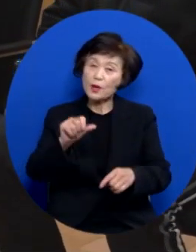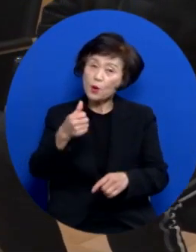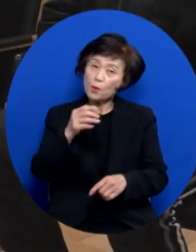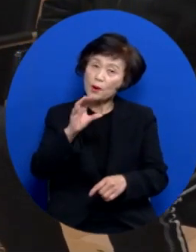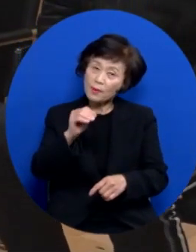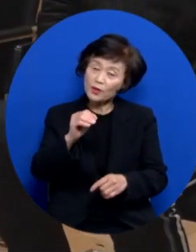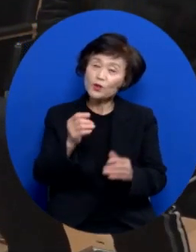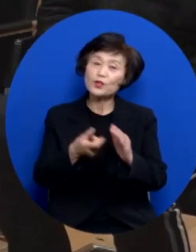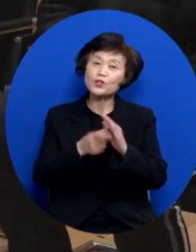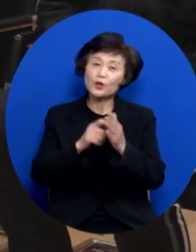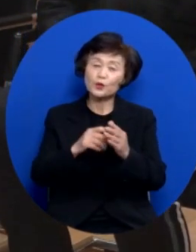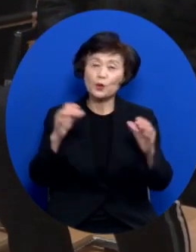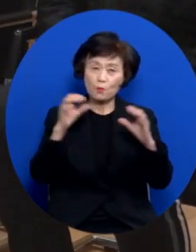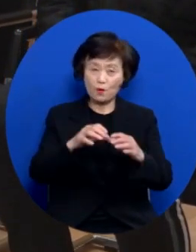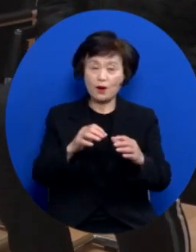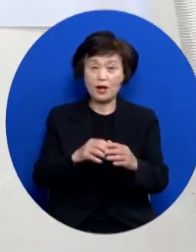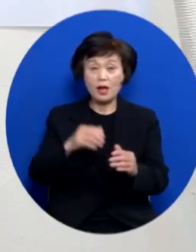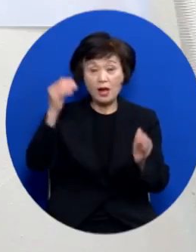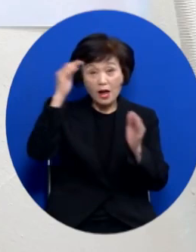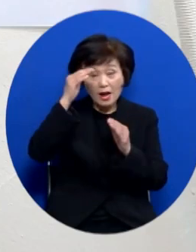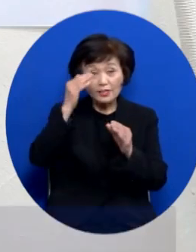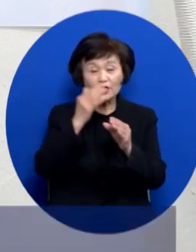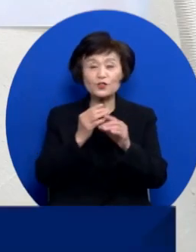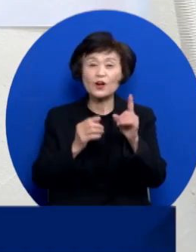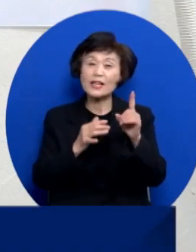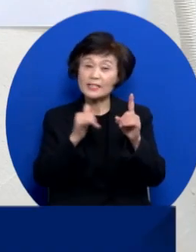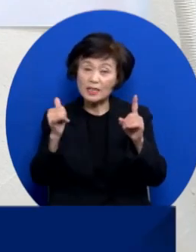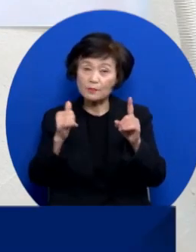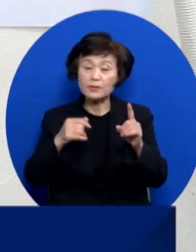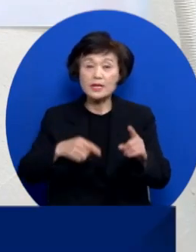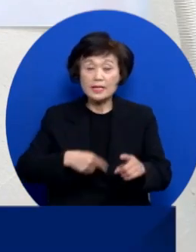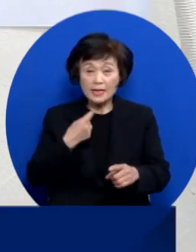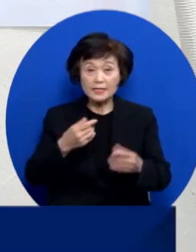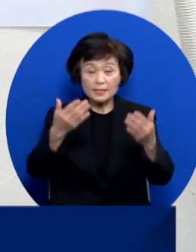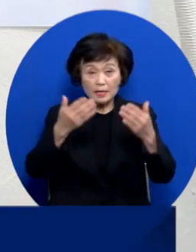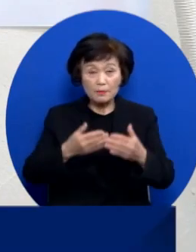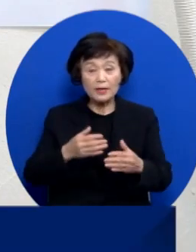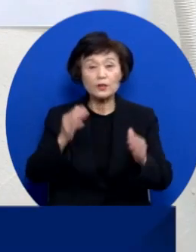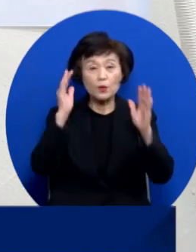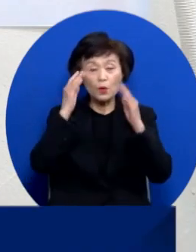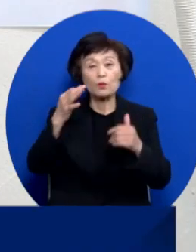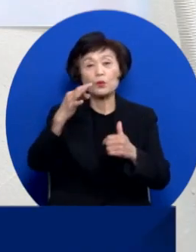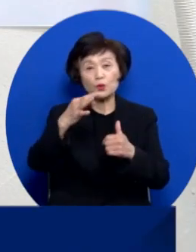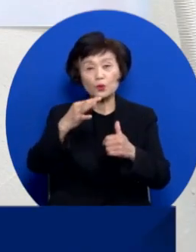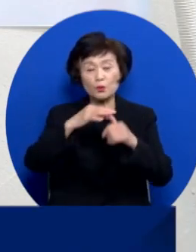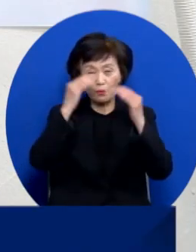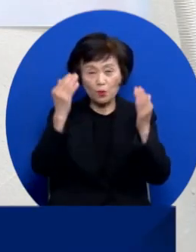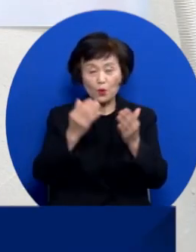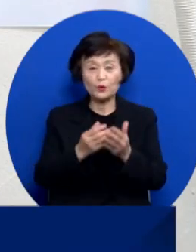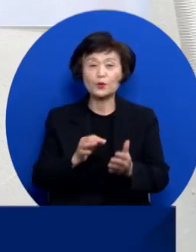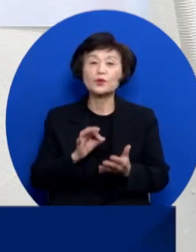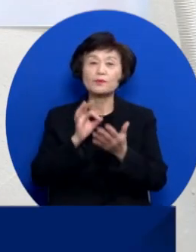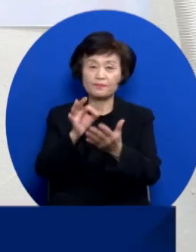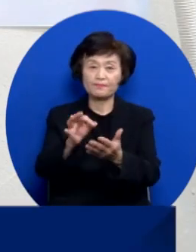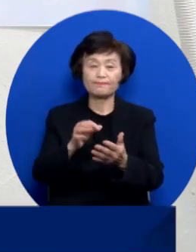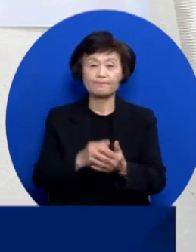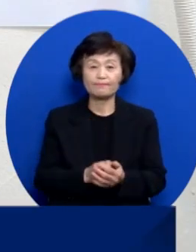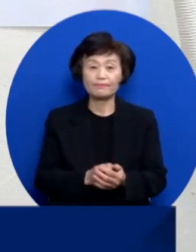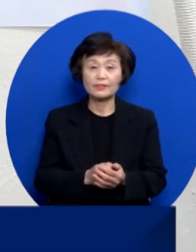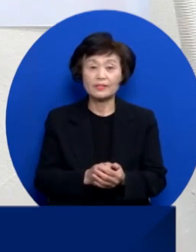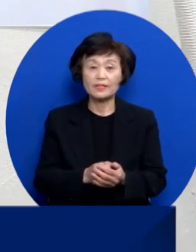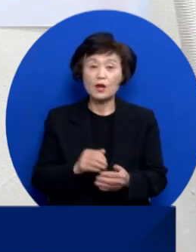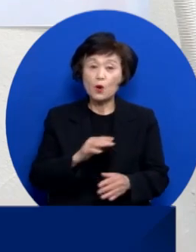받은 장학금을 전액 기부하기도 했습니다. 우리 모금을 해볼까라고 제안을 했는데 정말 한 4일